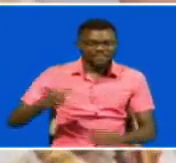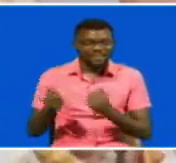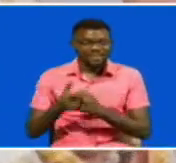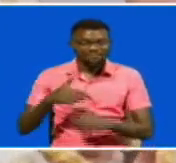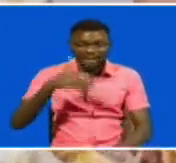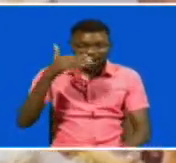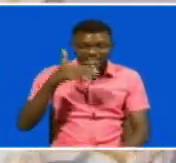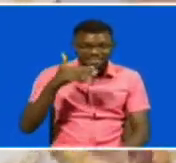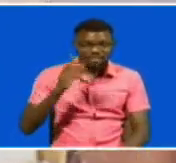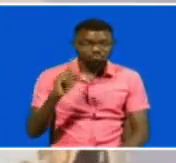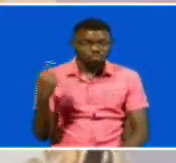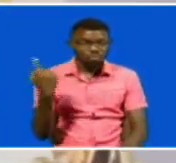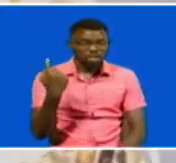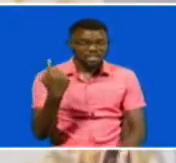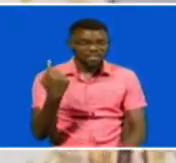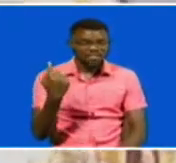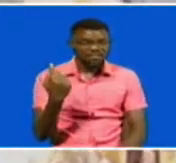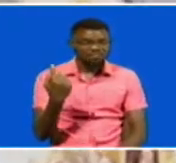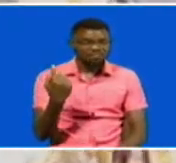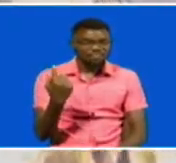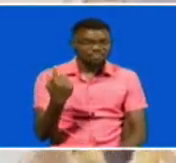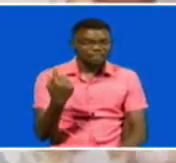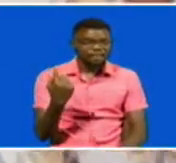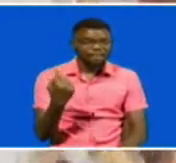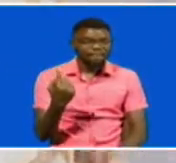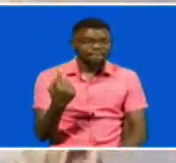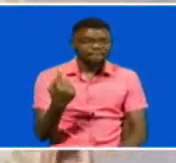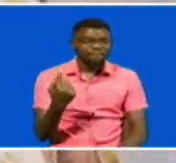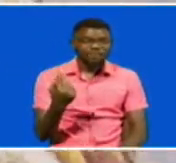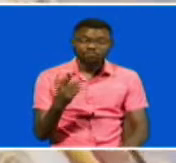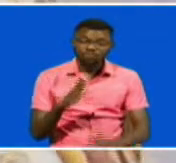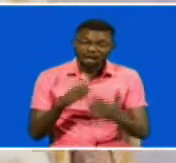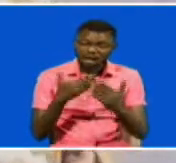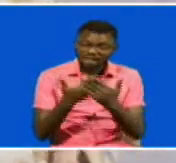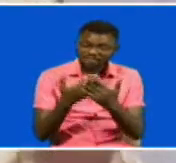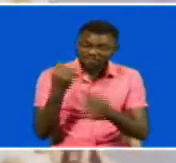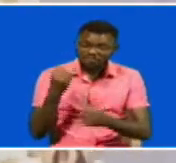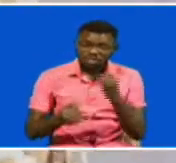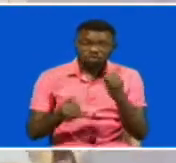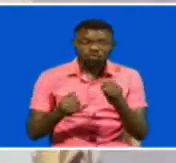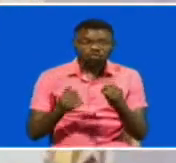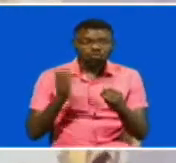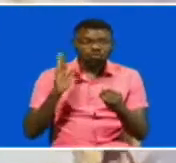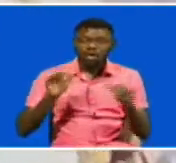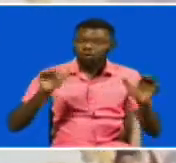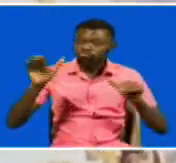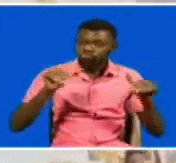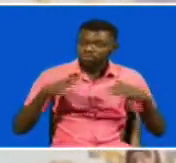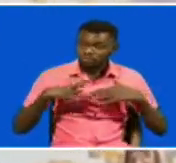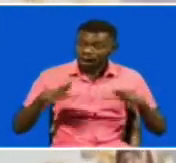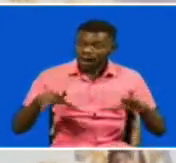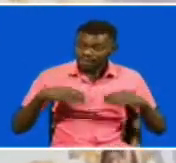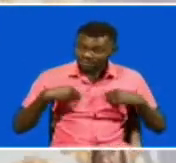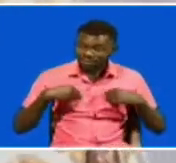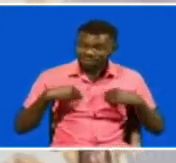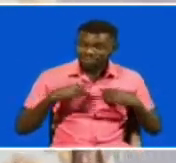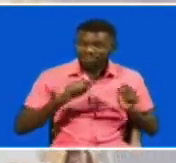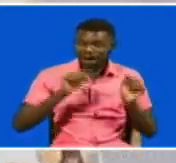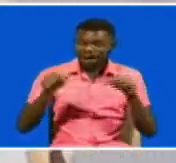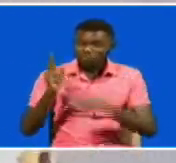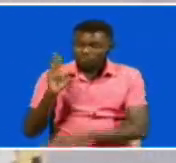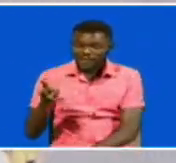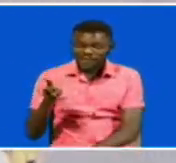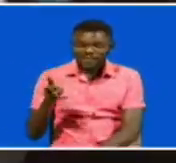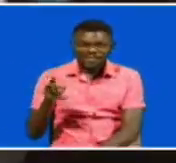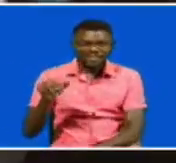yake. Moja peke yake. Ikifika siku hiyo tutaambia nyinyi kujeni. Mtakuja.